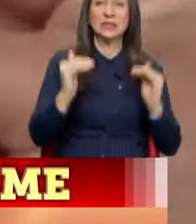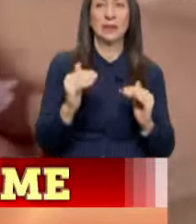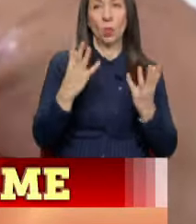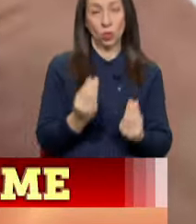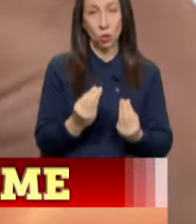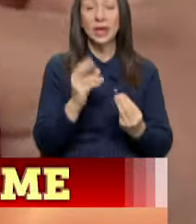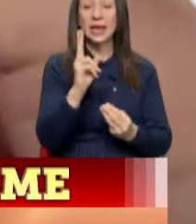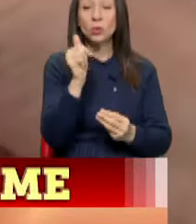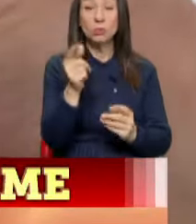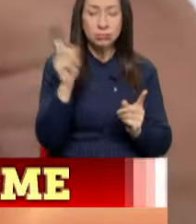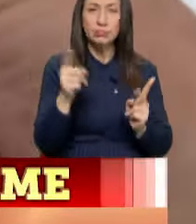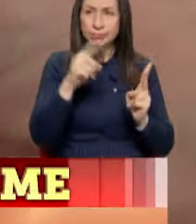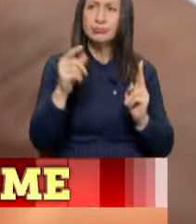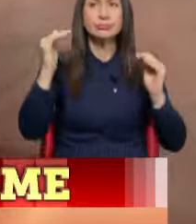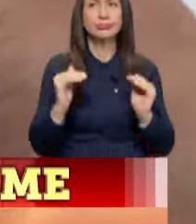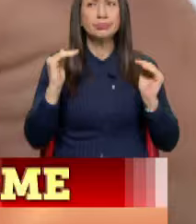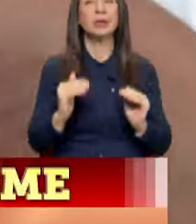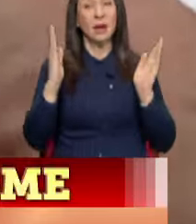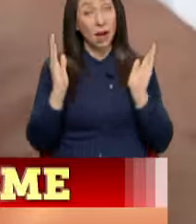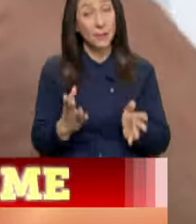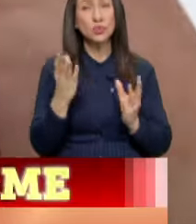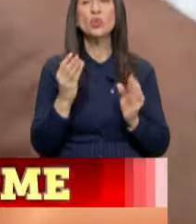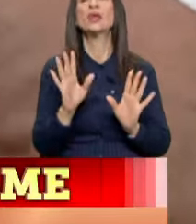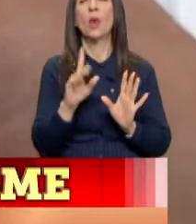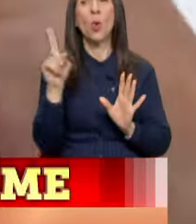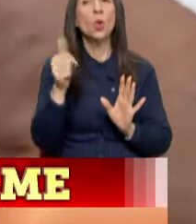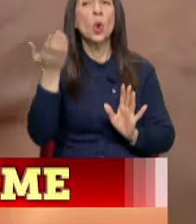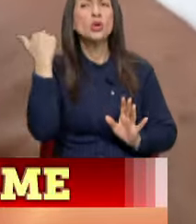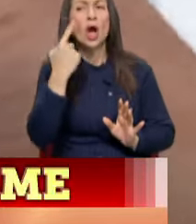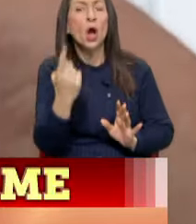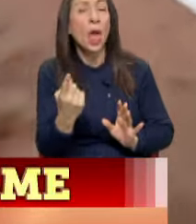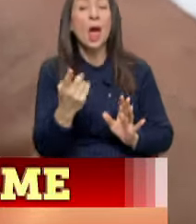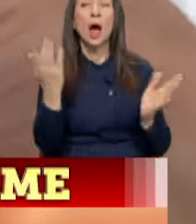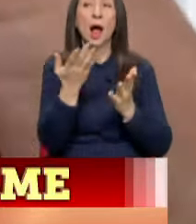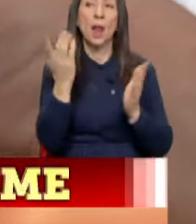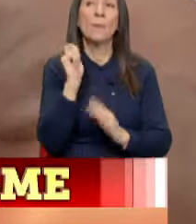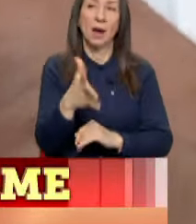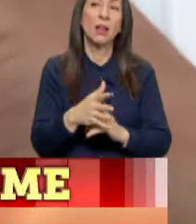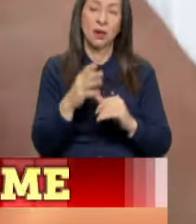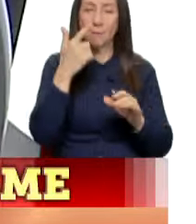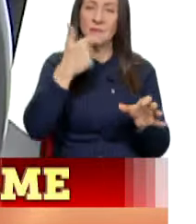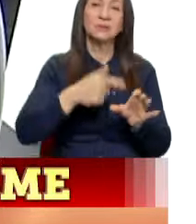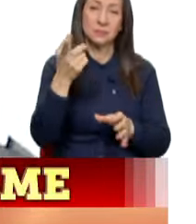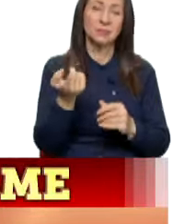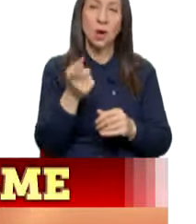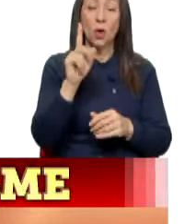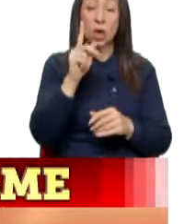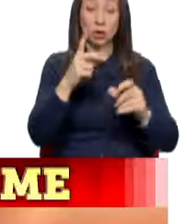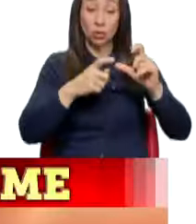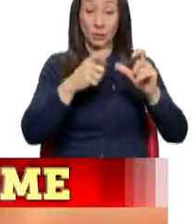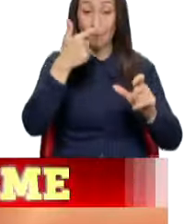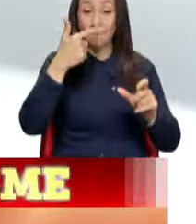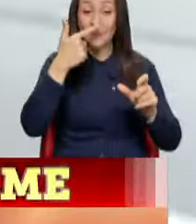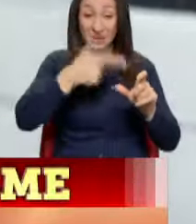gidildi iki gün üst üste gelen indirime rağmen çok değil 10 gün önceye göre hala daha pahalı akary yakıt 12 şubatta